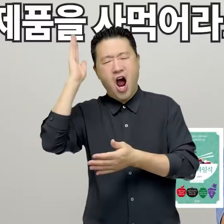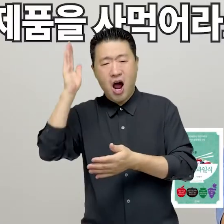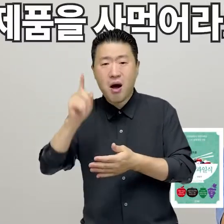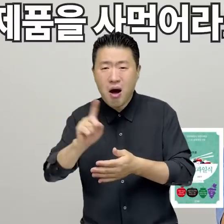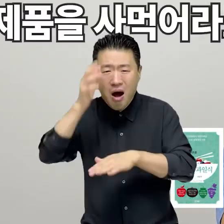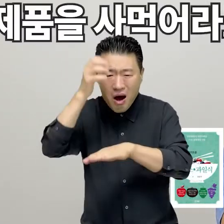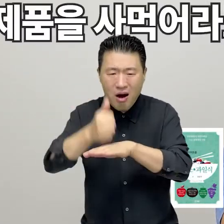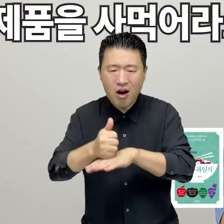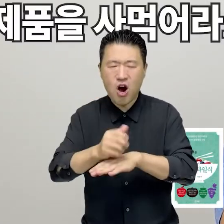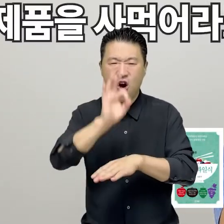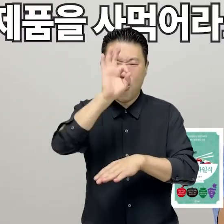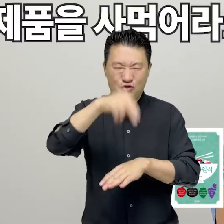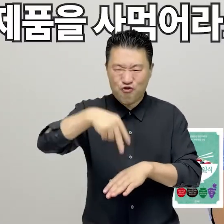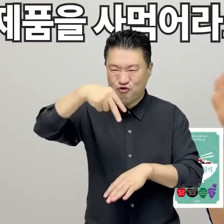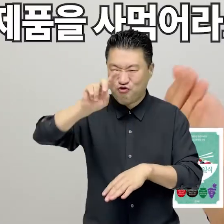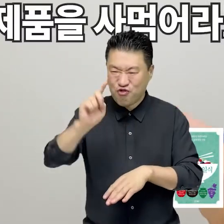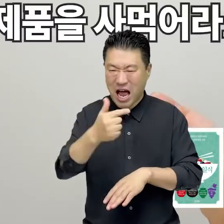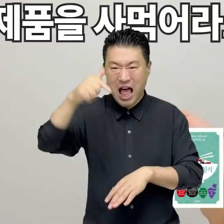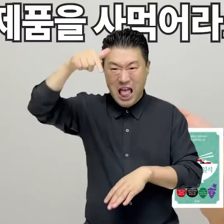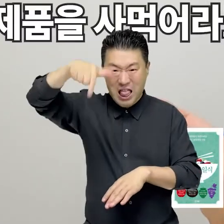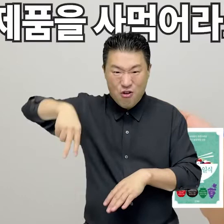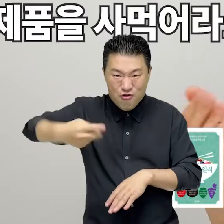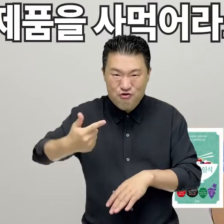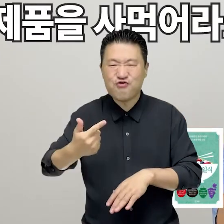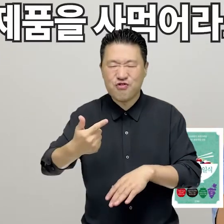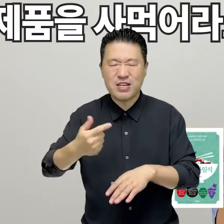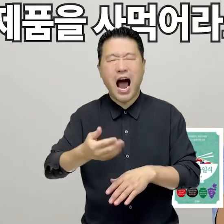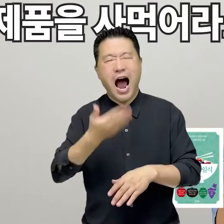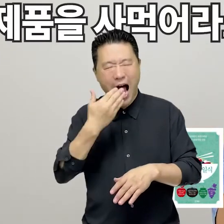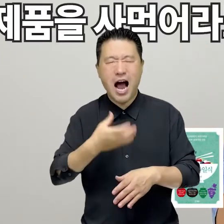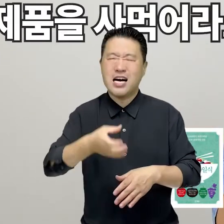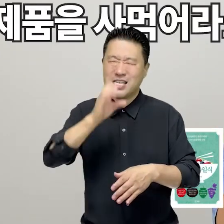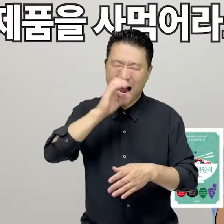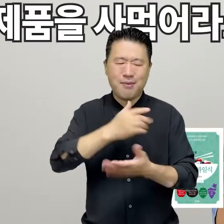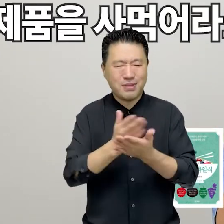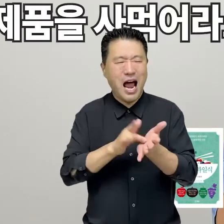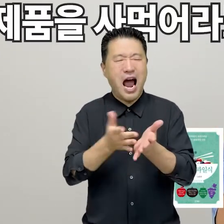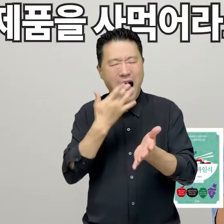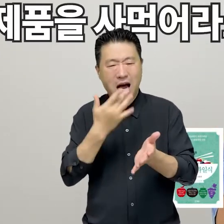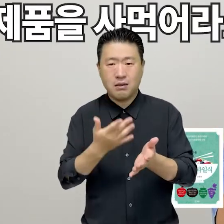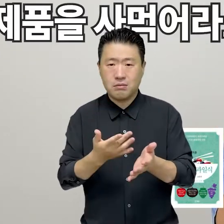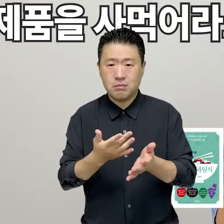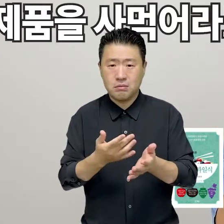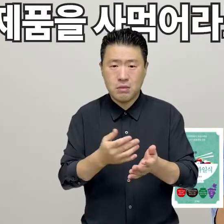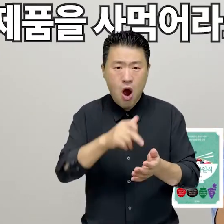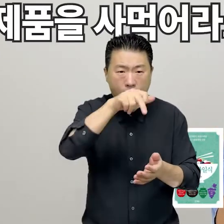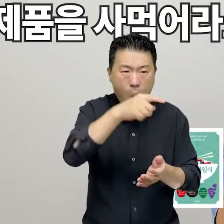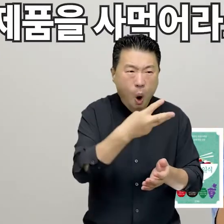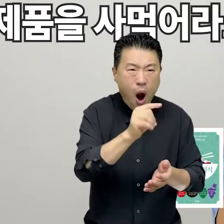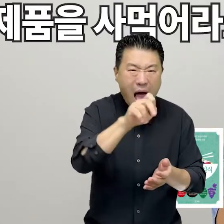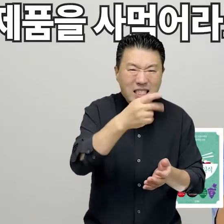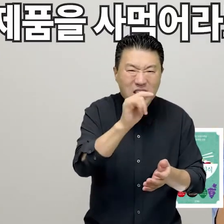말 끝에는 유산균을 먹어라라는 건강기능식품으로 기결이 되는 경우가 많습니다. 아니면